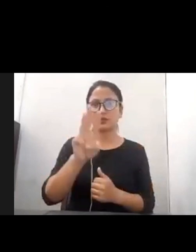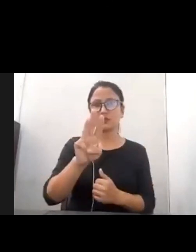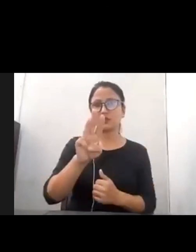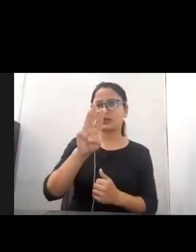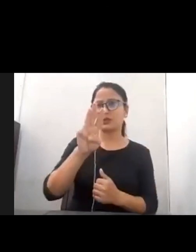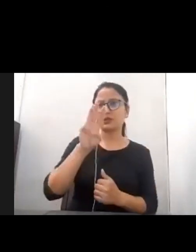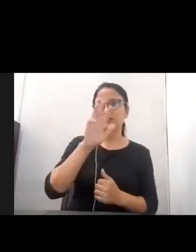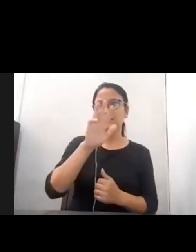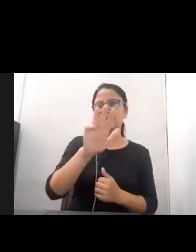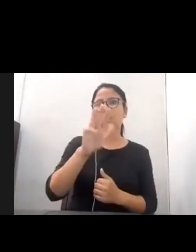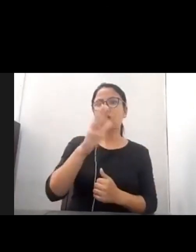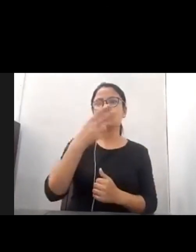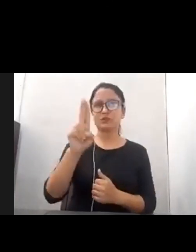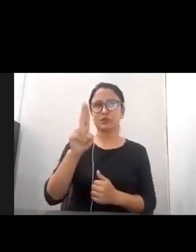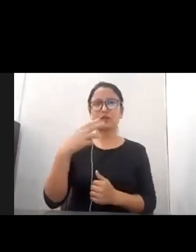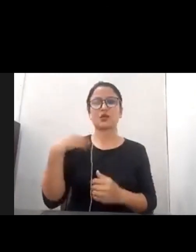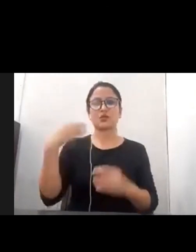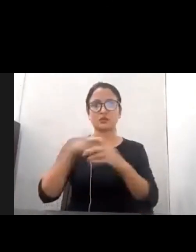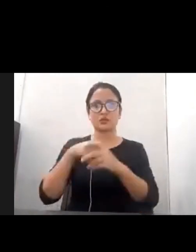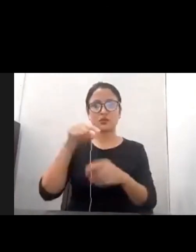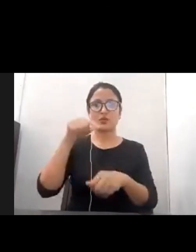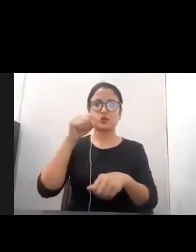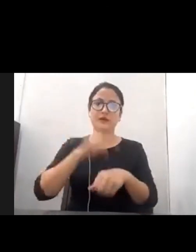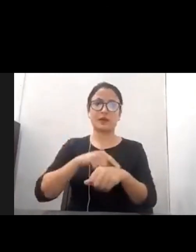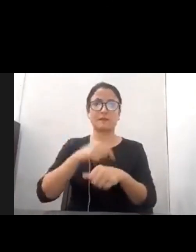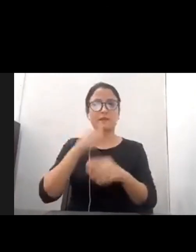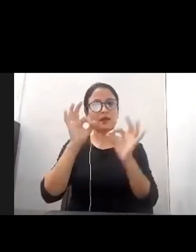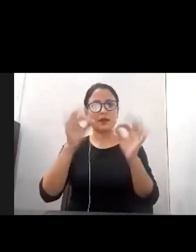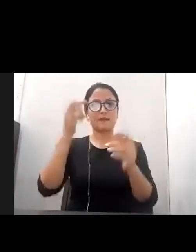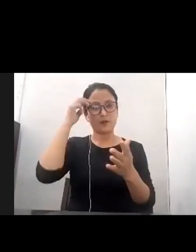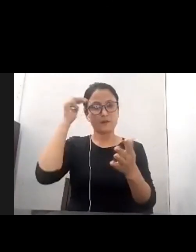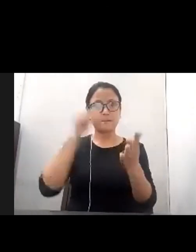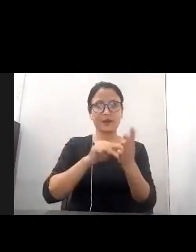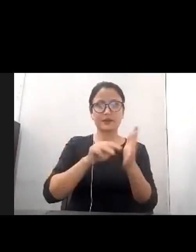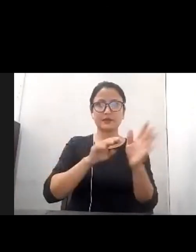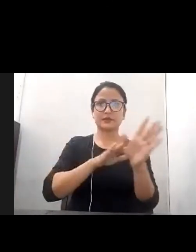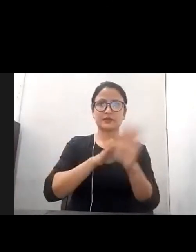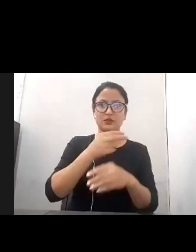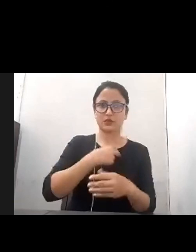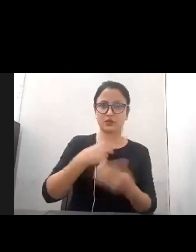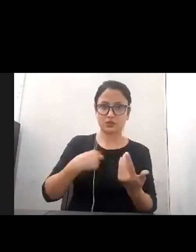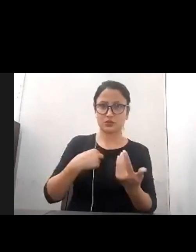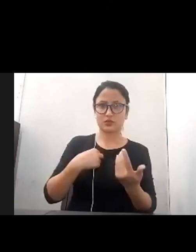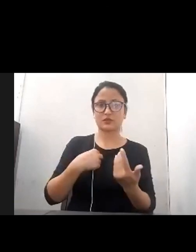उपस्थितिलाई यस्तो बेलामा राम्रै मान्न सकिन्छ। धेरै डाक्टर साहबहरू, धेरै